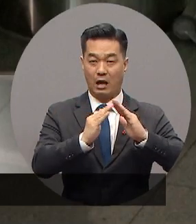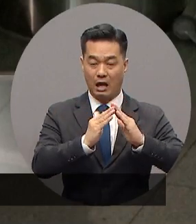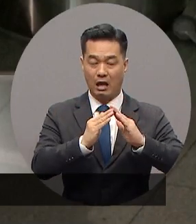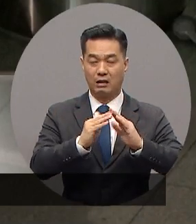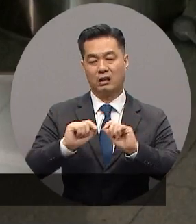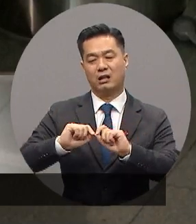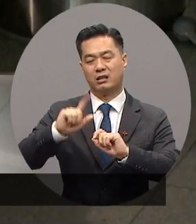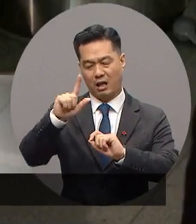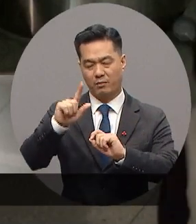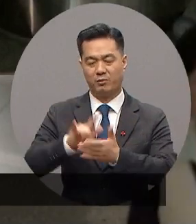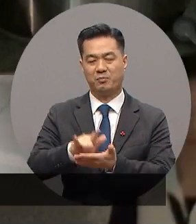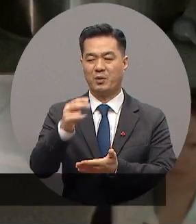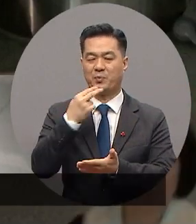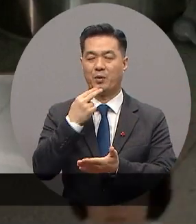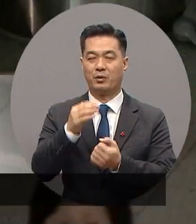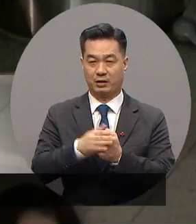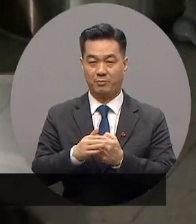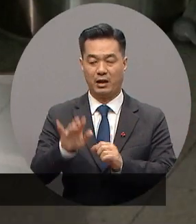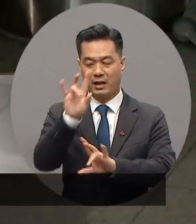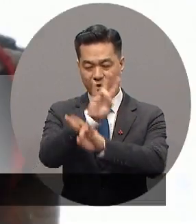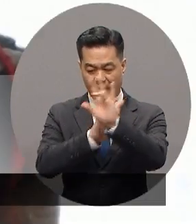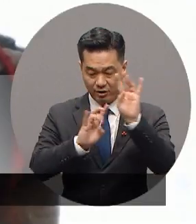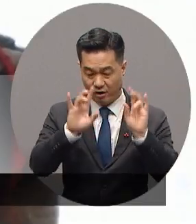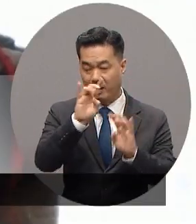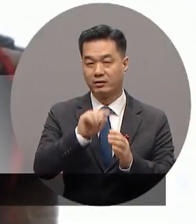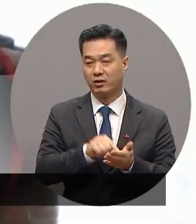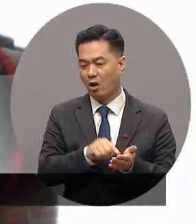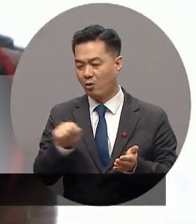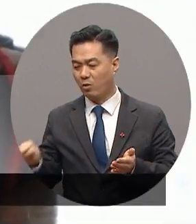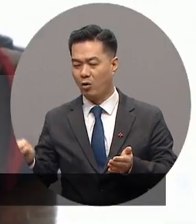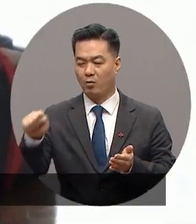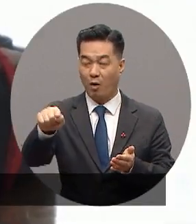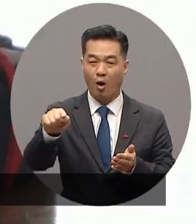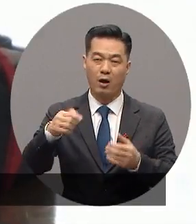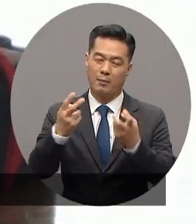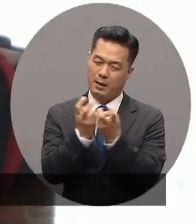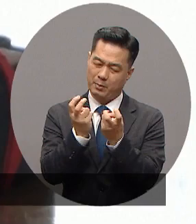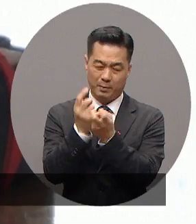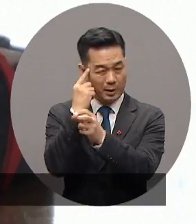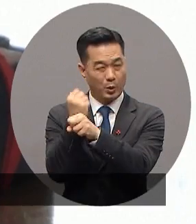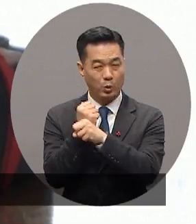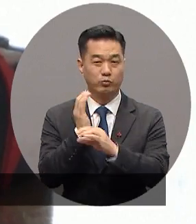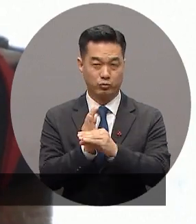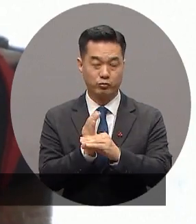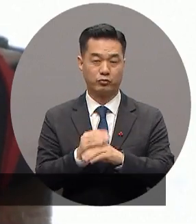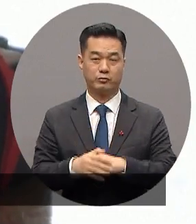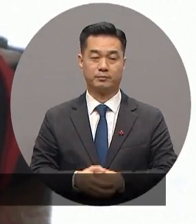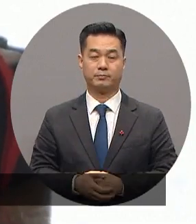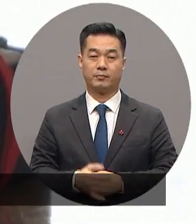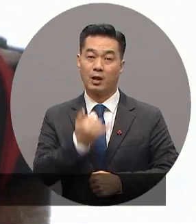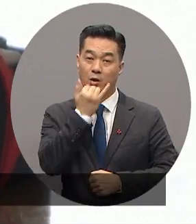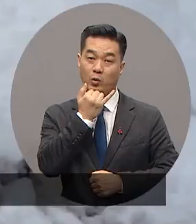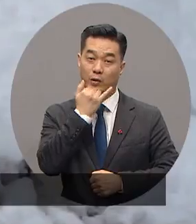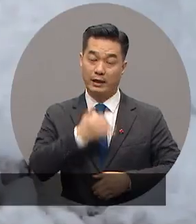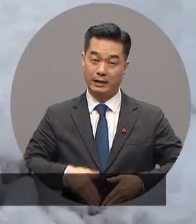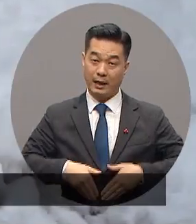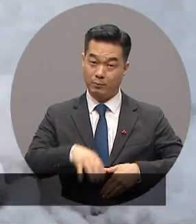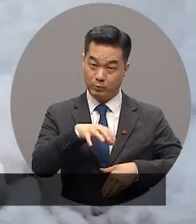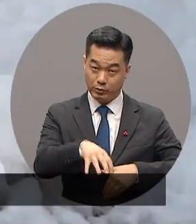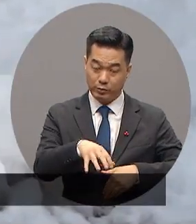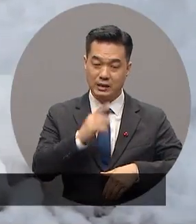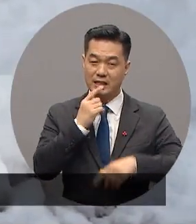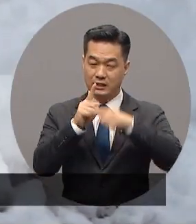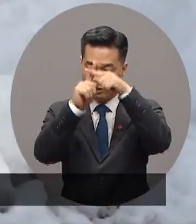대부분이 네덜란드나 프랑크푸르트를 경유하는 일정으로 변경하고 있다고 전했습니다. 독일 남부를 포함한 스위스,